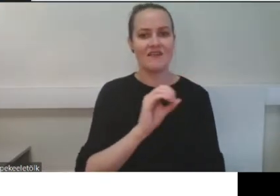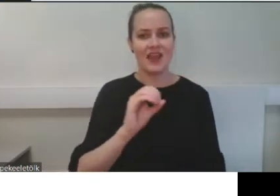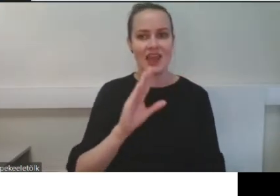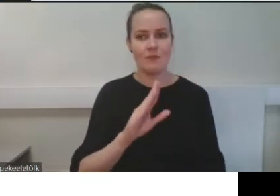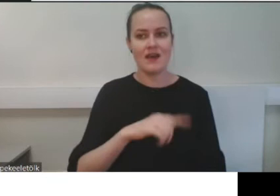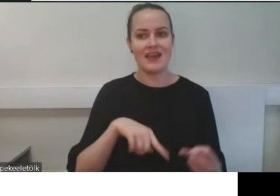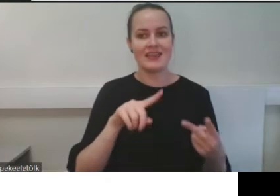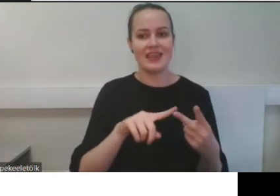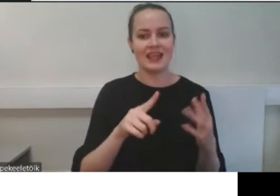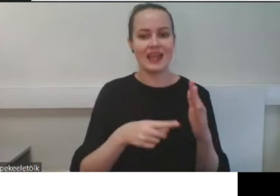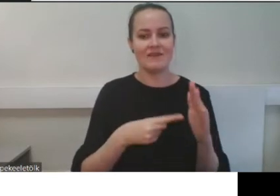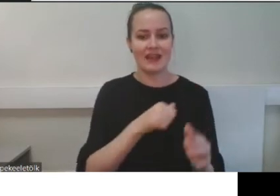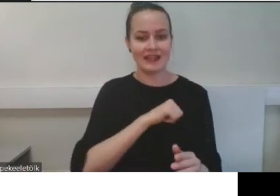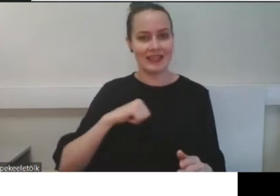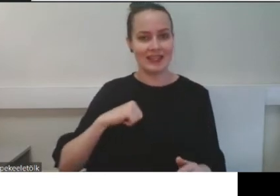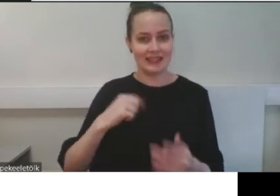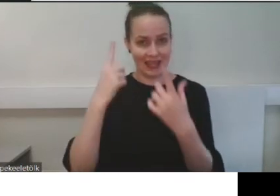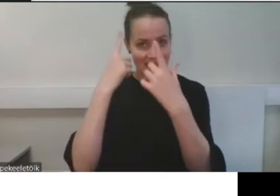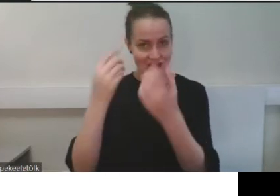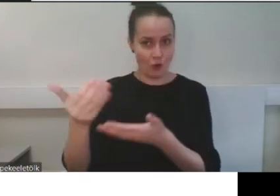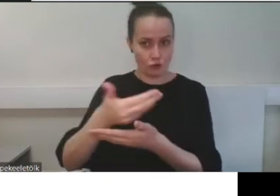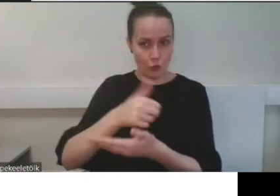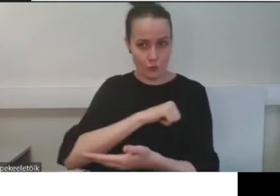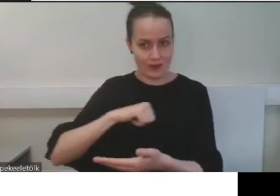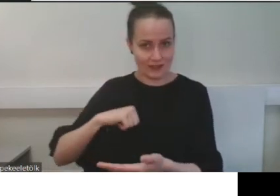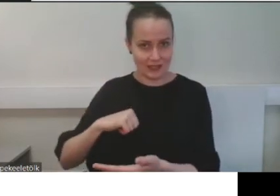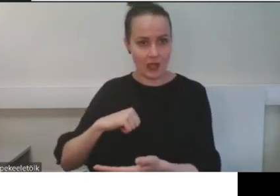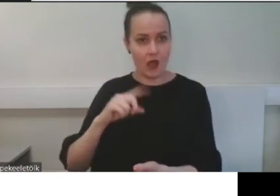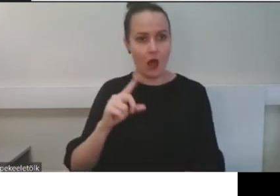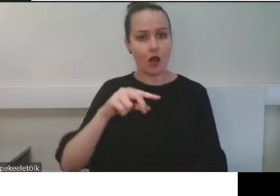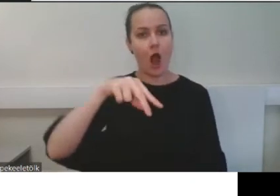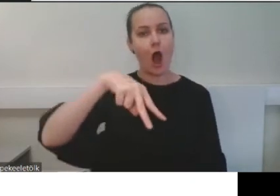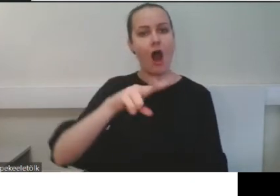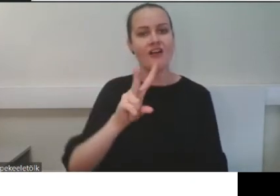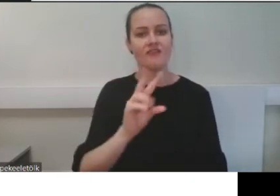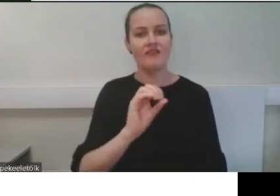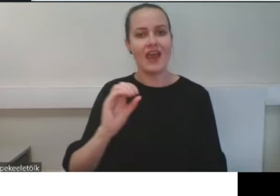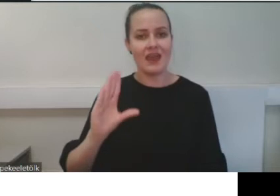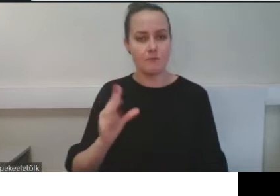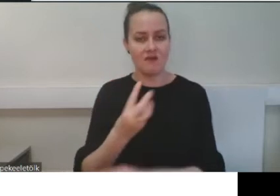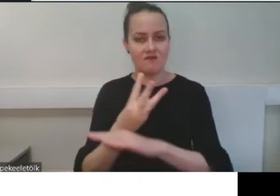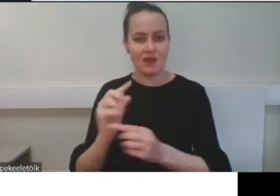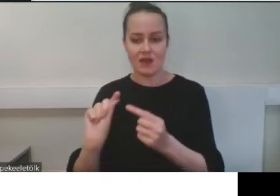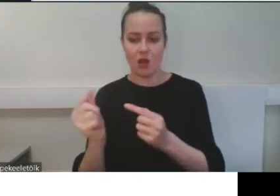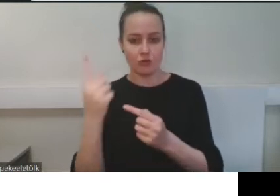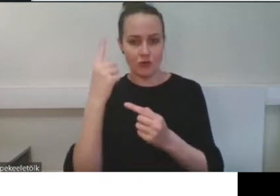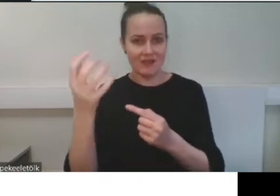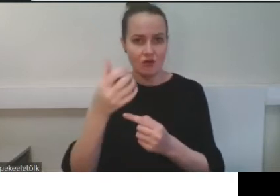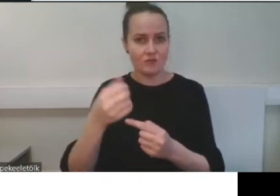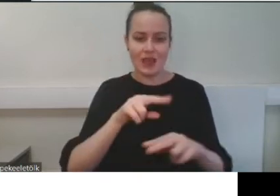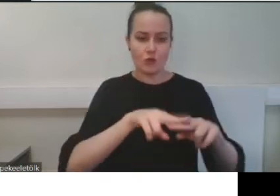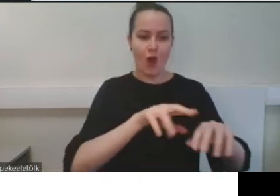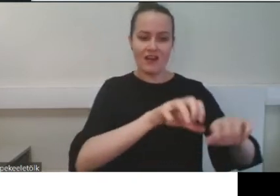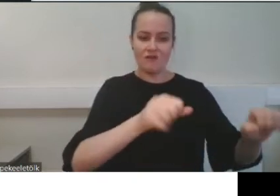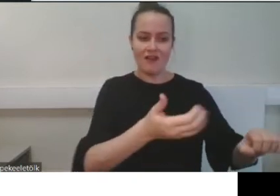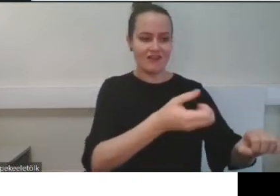statistilist vaadet siin kuvada nende andmetabelite alusel, siis koduteenuse puhul on meil